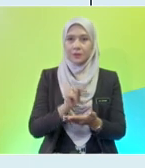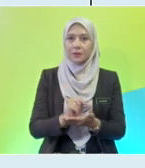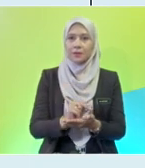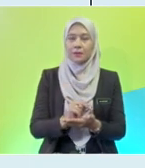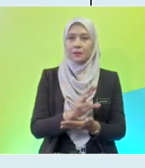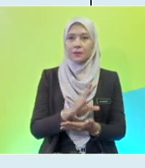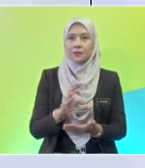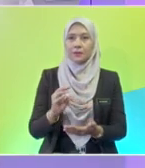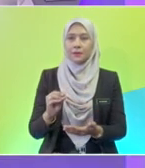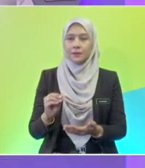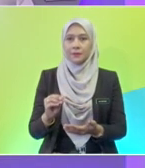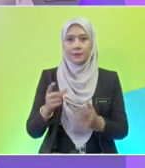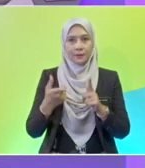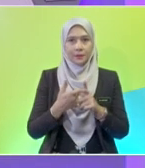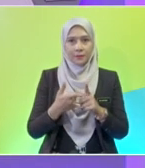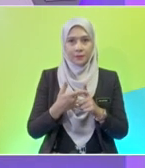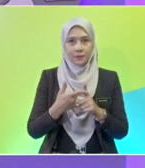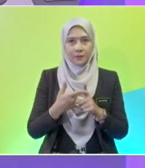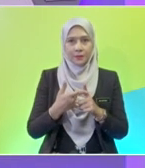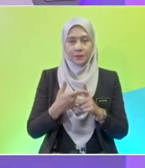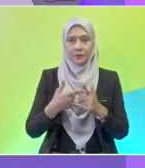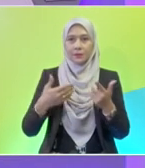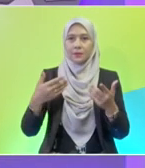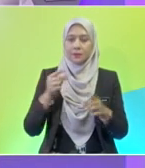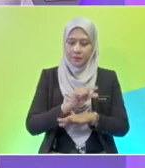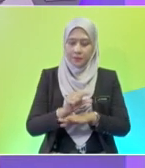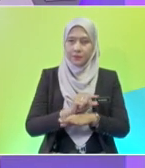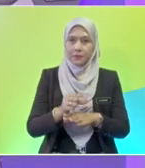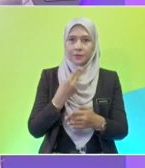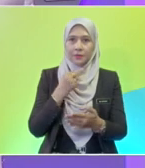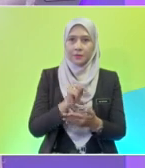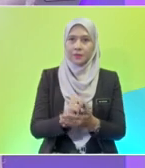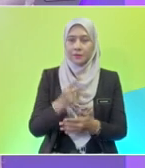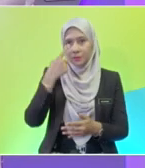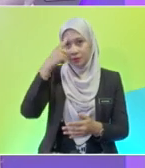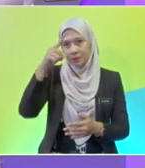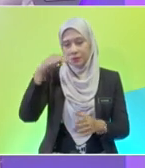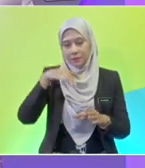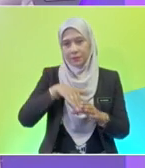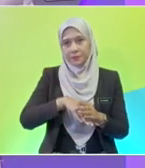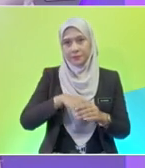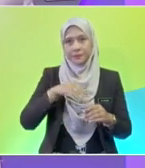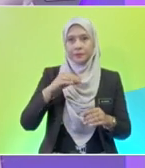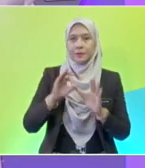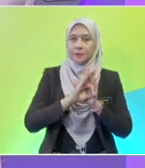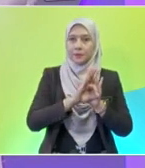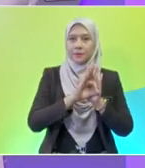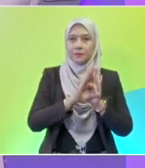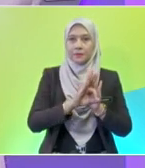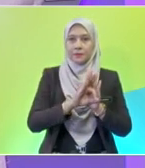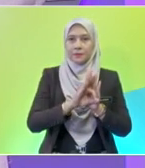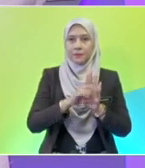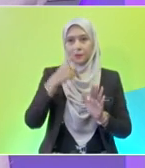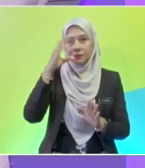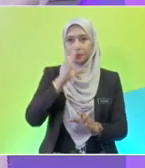baru kita menggunakan nilai ini untuk dimasukkan dalam formula untuk mencari nilai